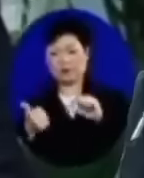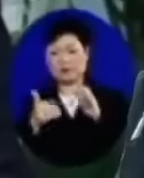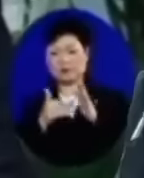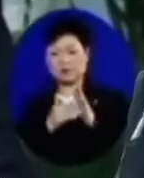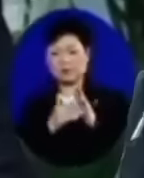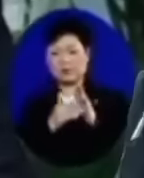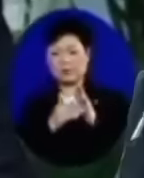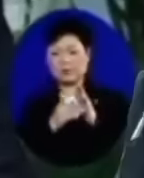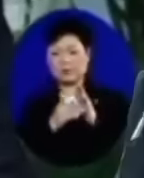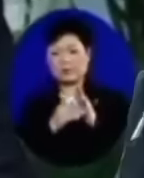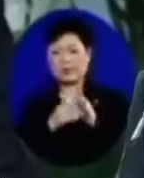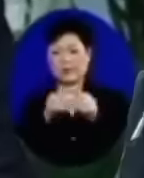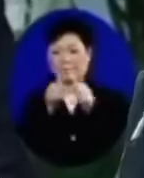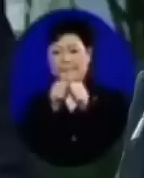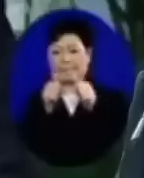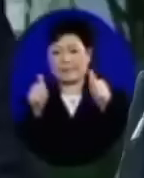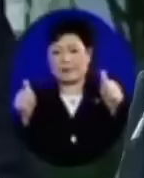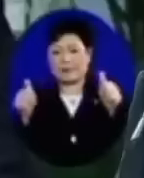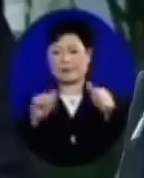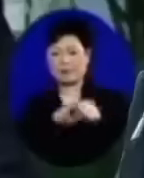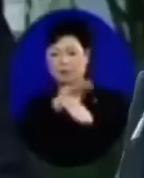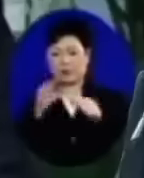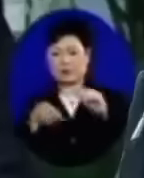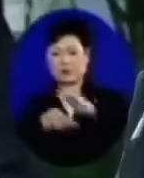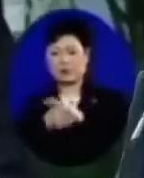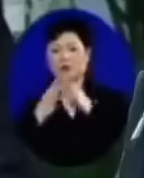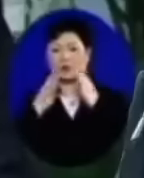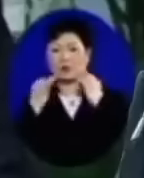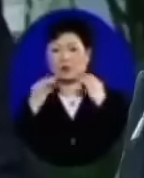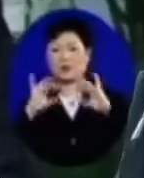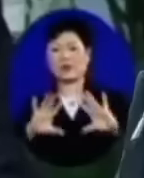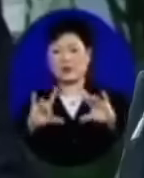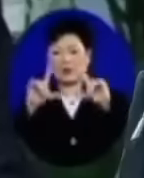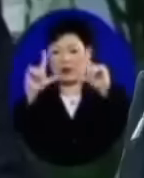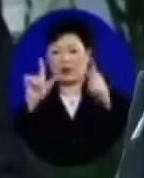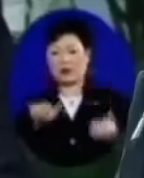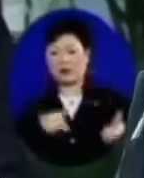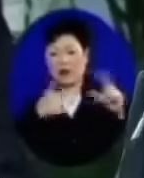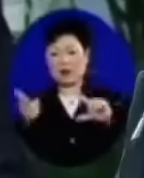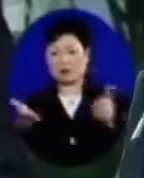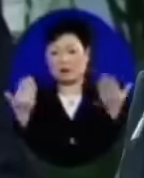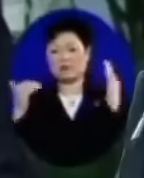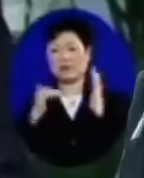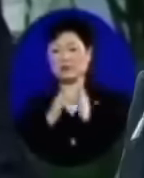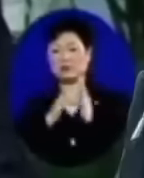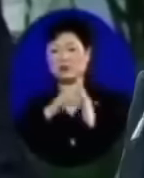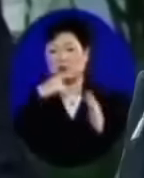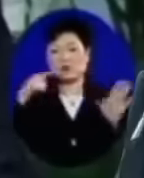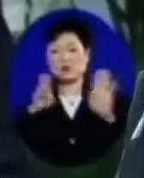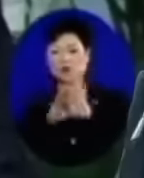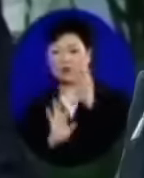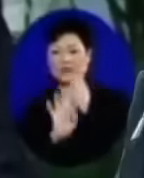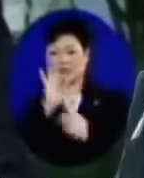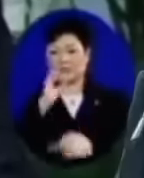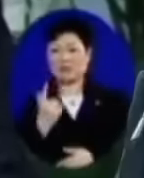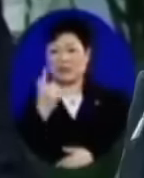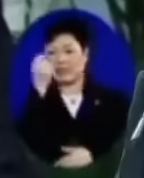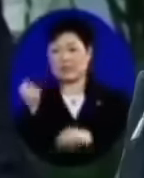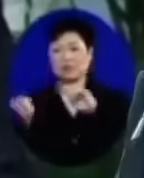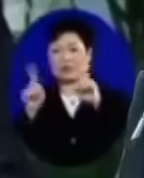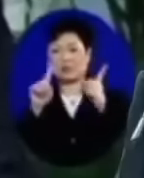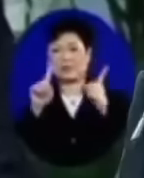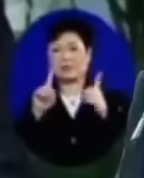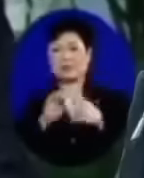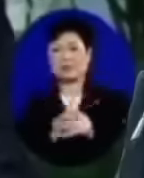아리마대 요셉의 무덤에 들어가셔서 토요일 날 하루를 지나시고 주일 아침에 일찍이 부활하셨던